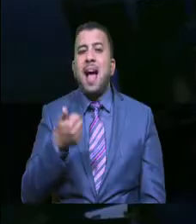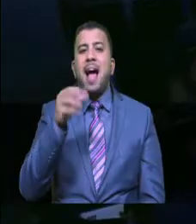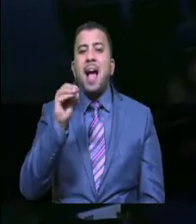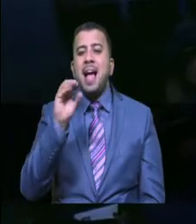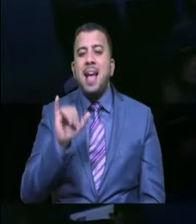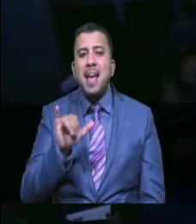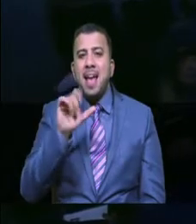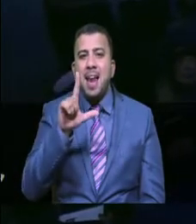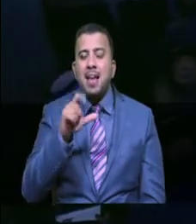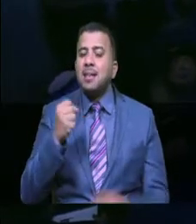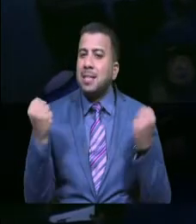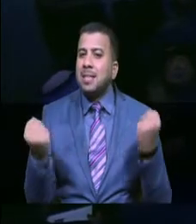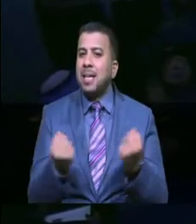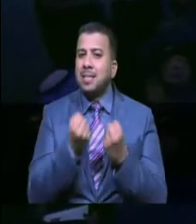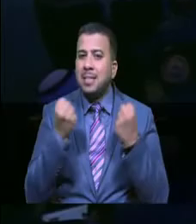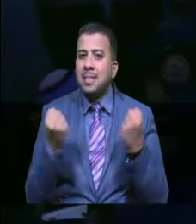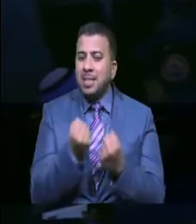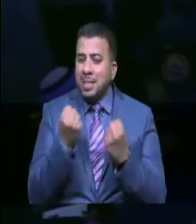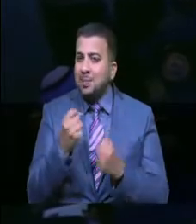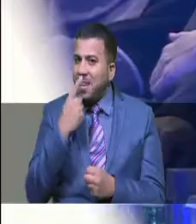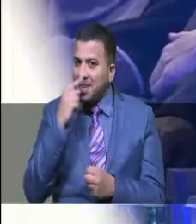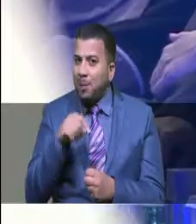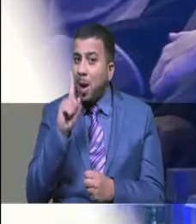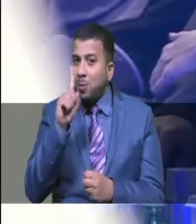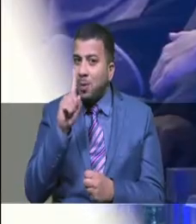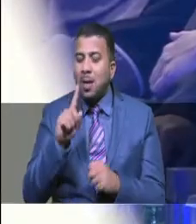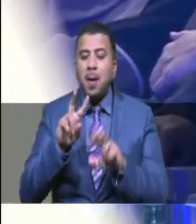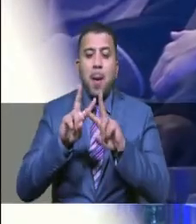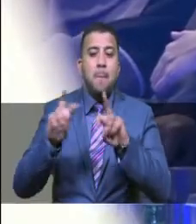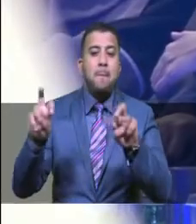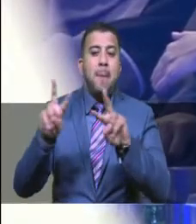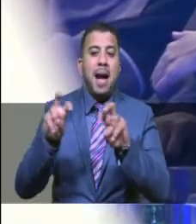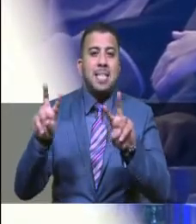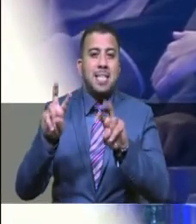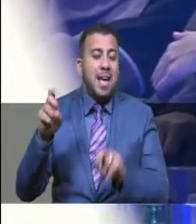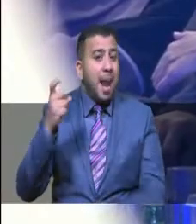ما عندك بعد هذا كله؟ عندي البحث العلمي،